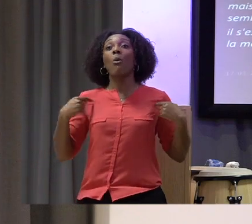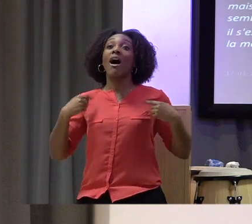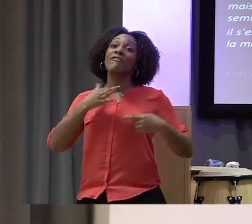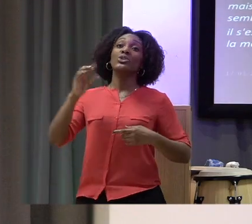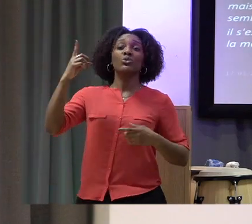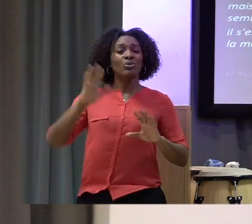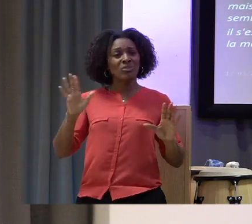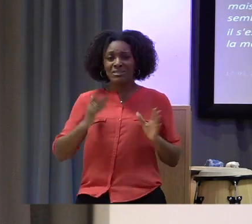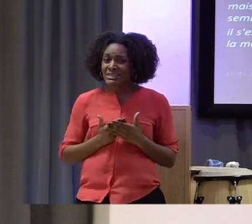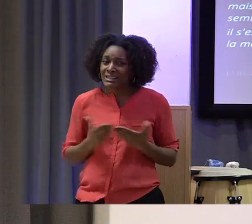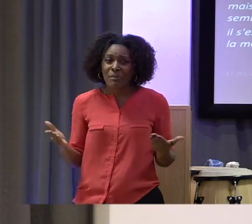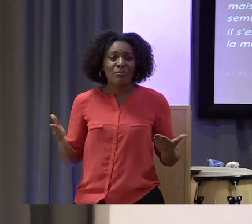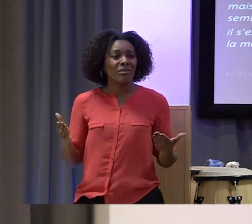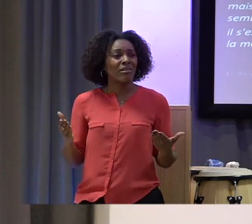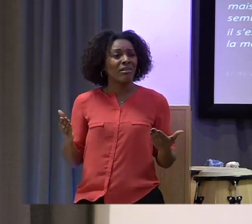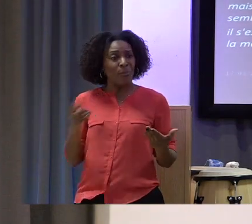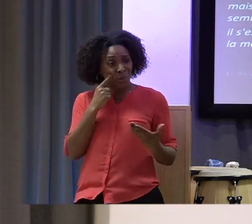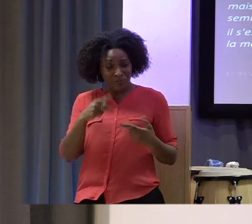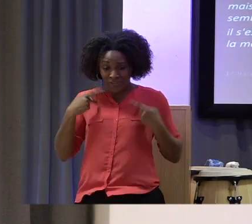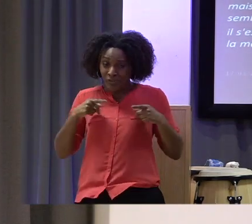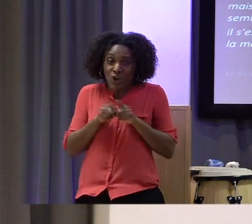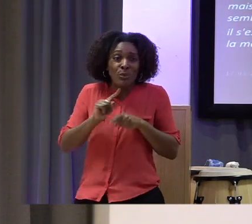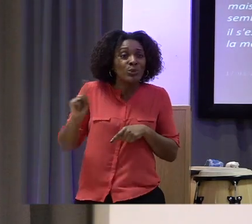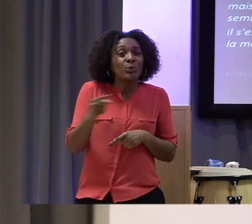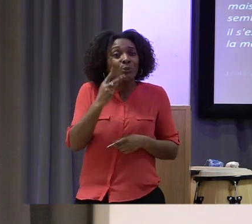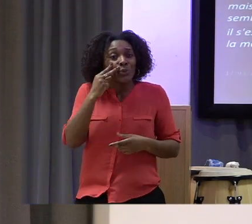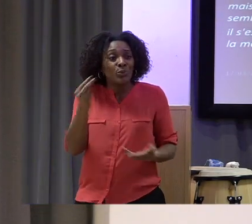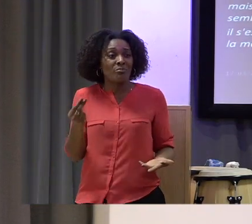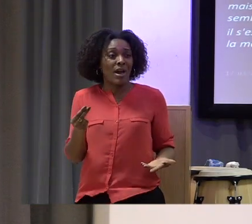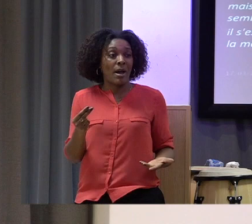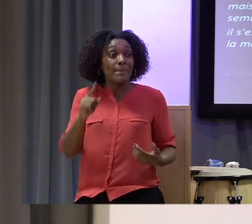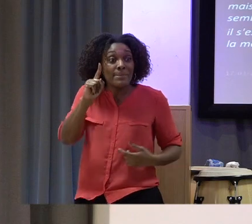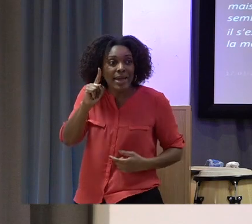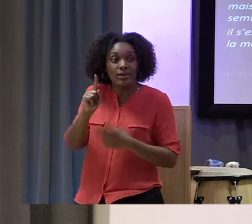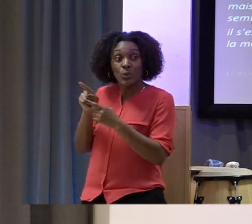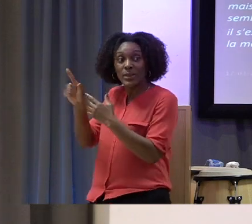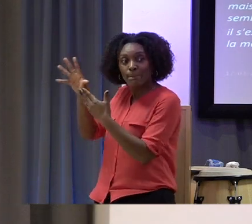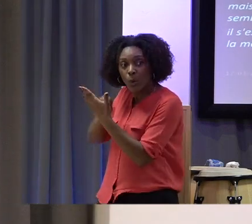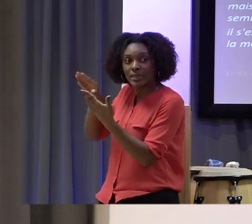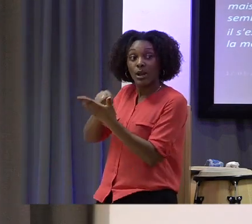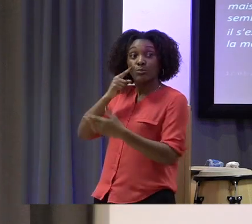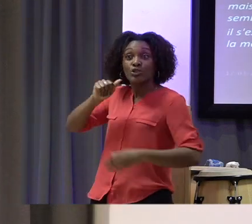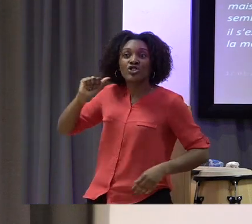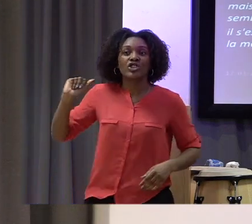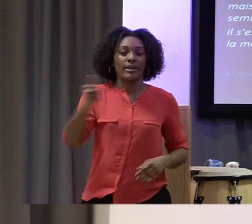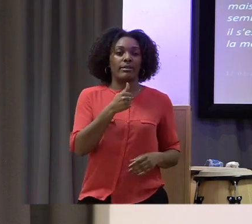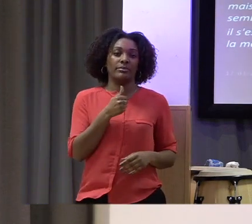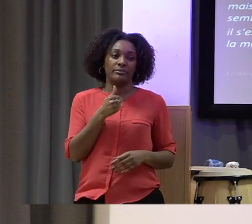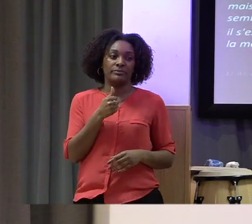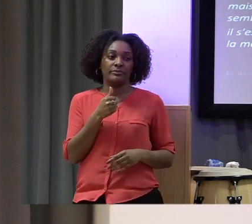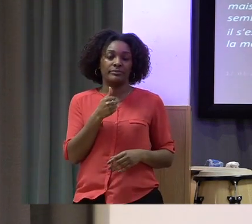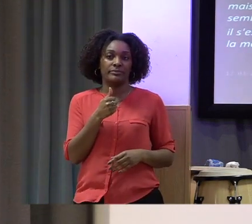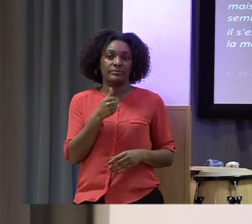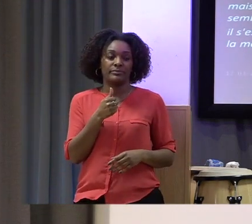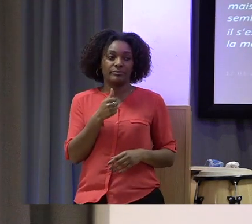la terre, vivre notre humanité, mais être un modèle pour chacun de nous.